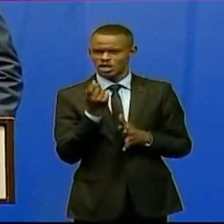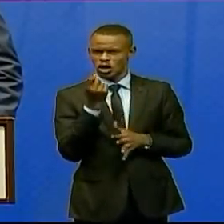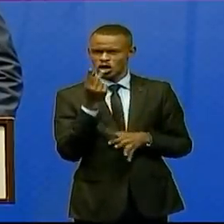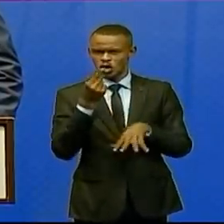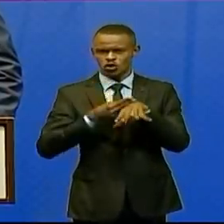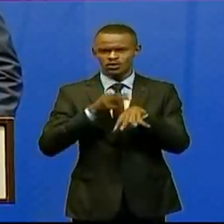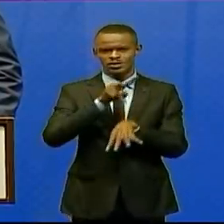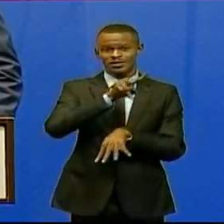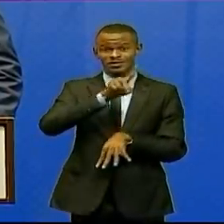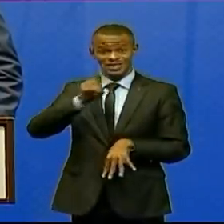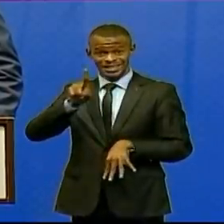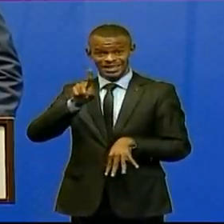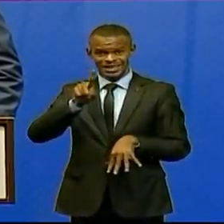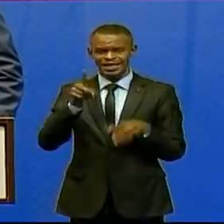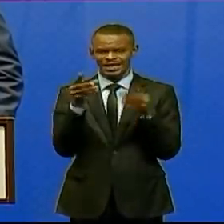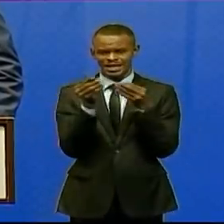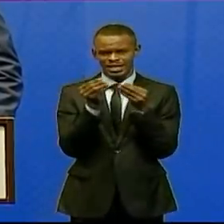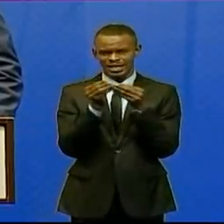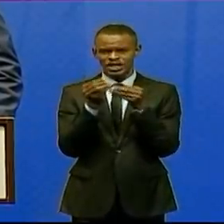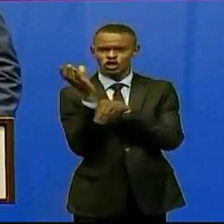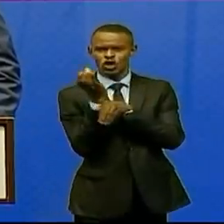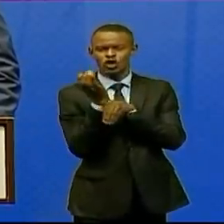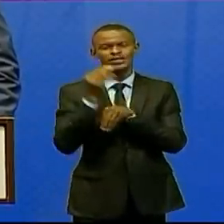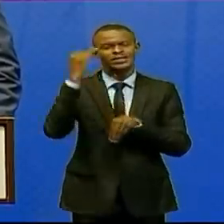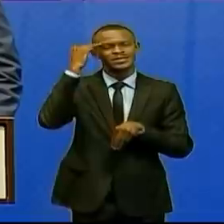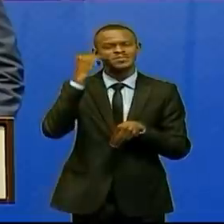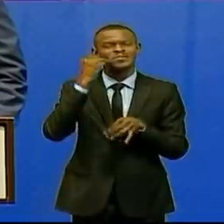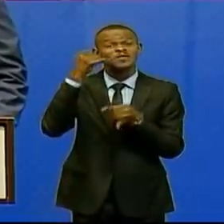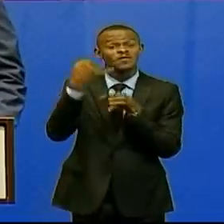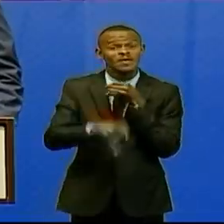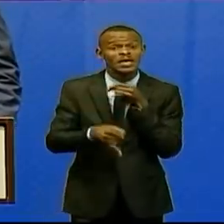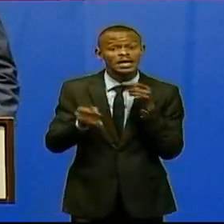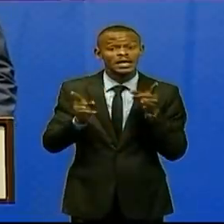11h21, la réunion du Conseil des ministres a pris